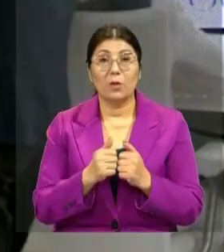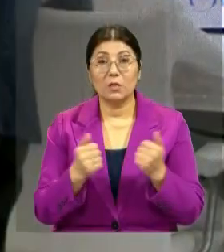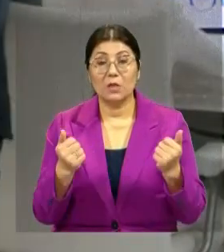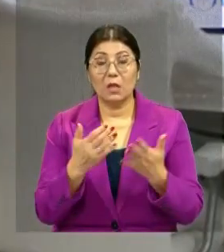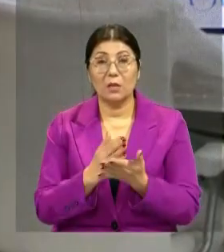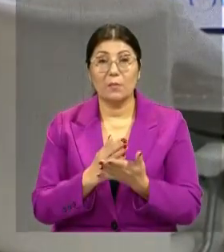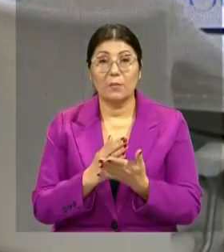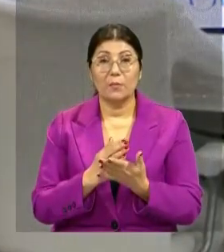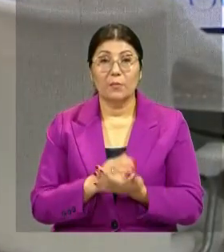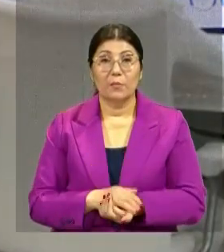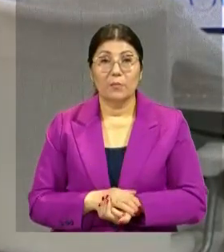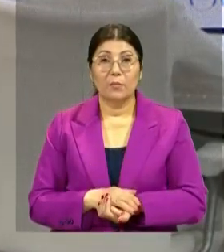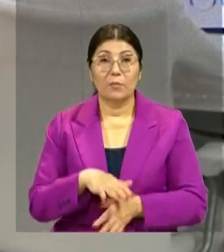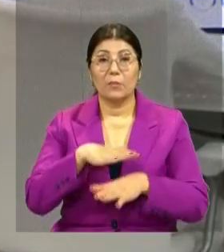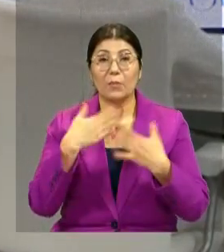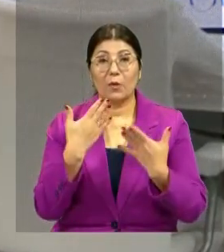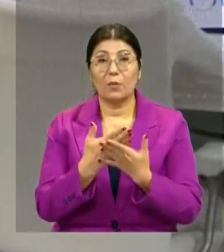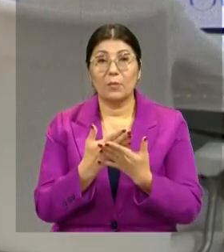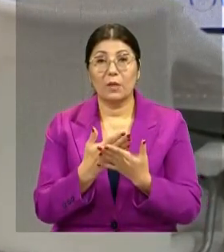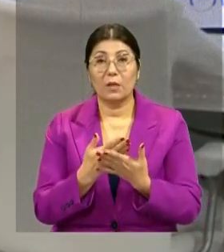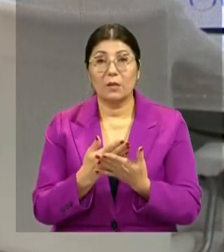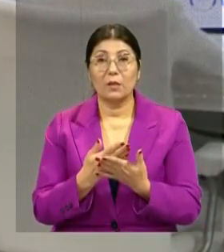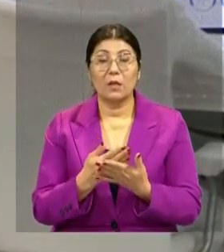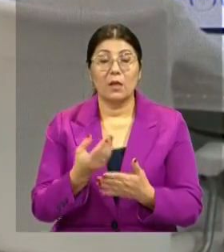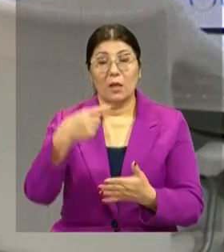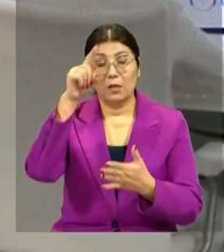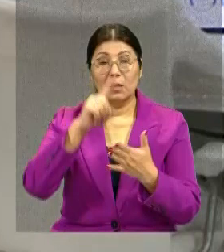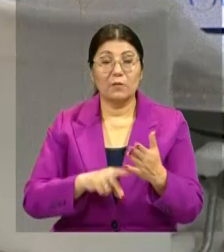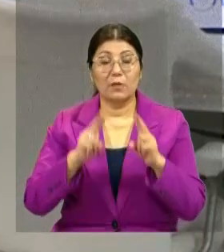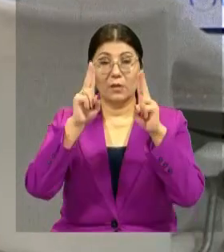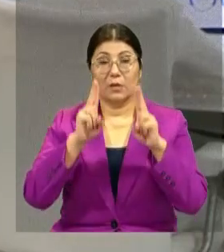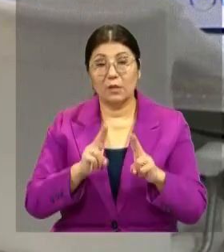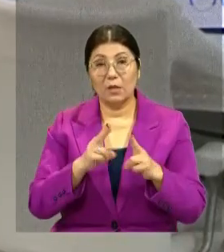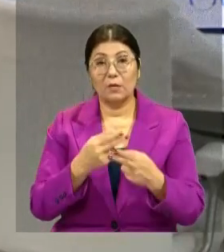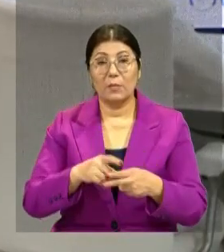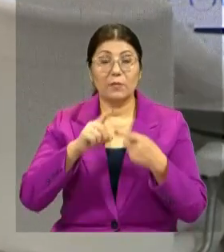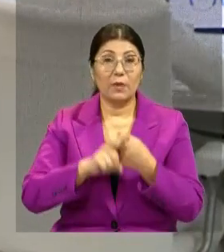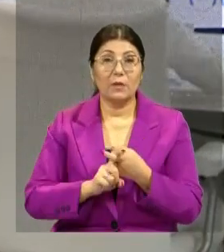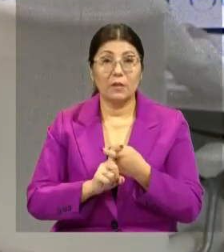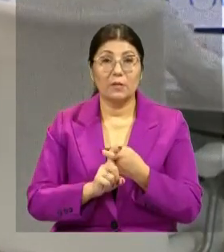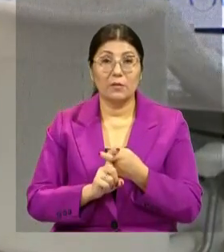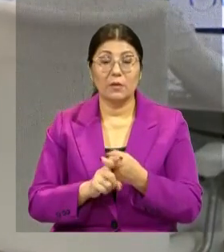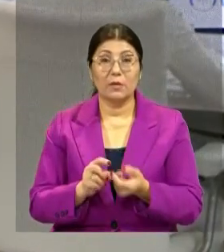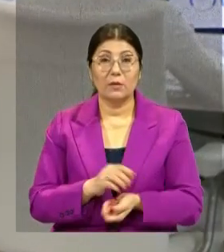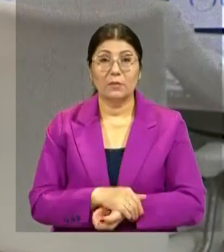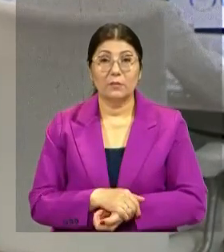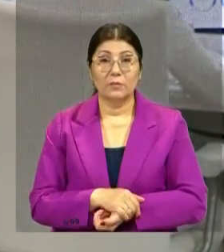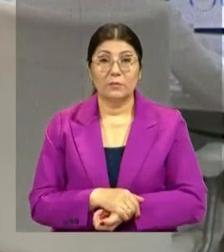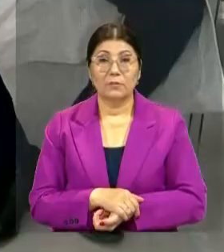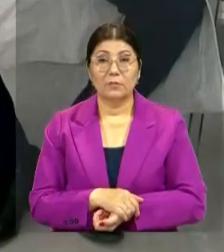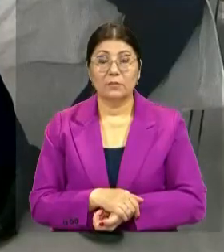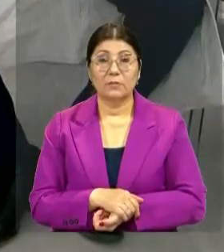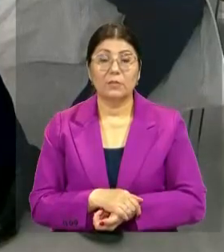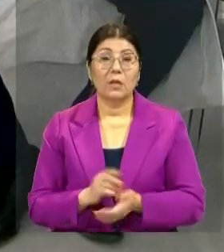ажыратып, яғни көптеген дәстүрлердің дінмен астасып, діннен алынған, негізін діннен алған деп айтсақ